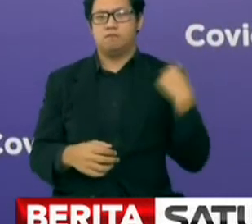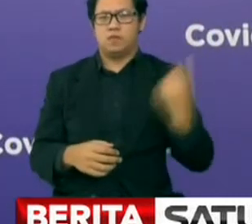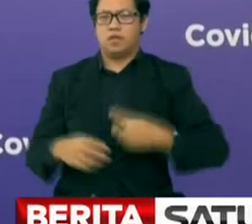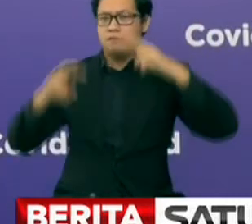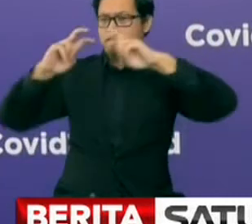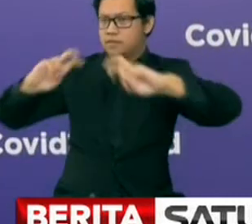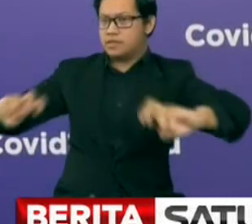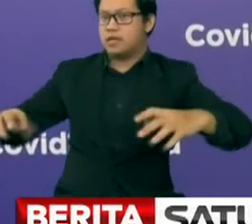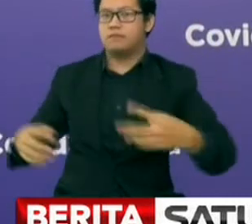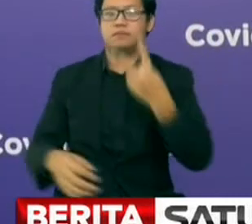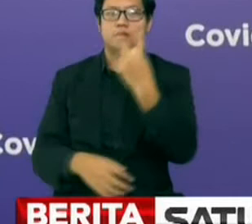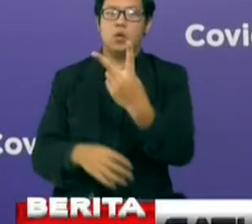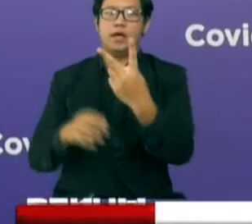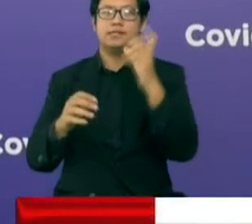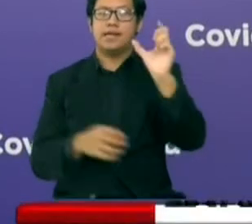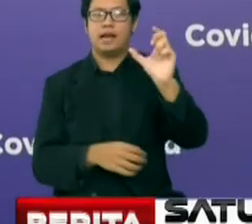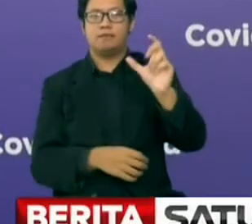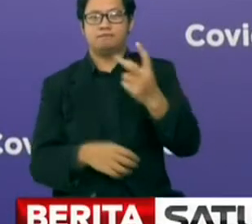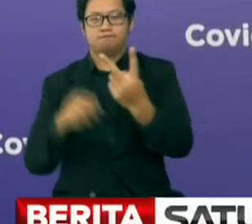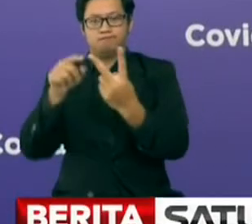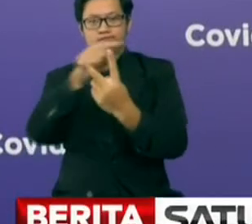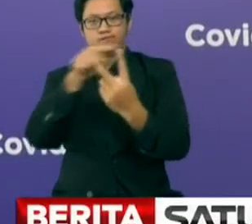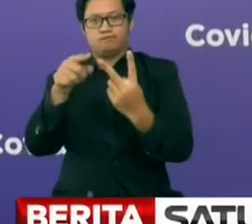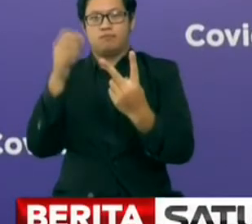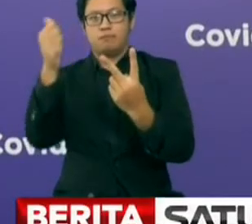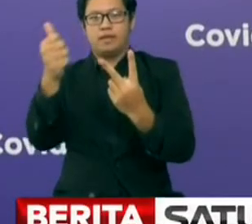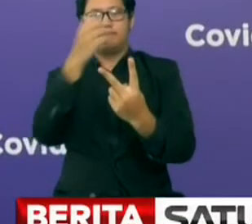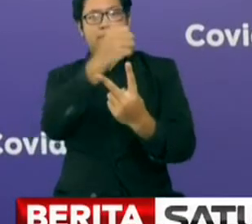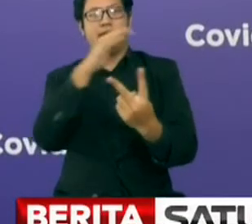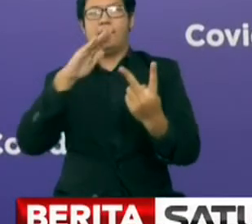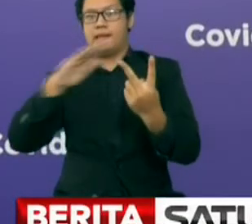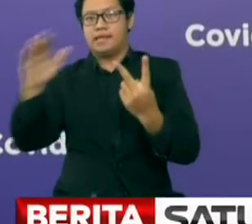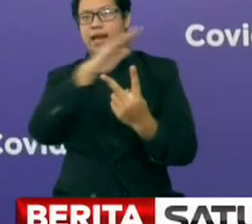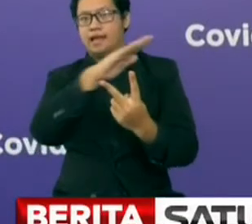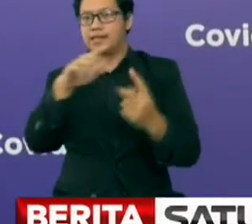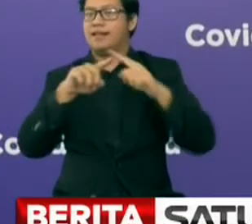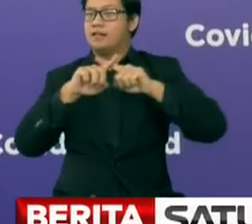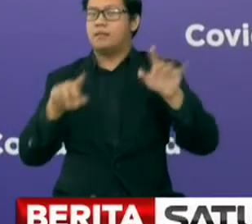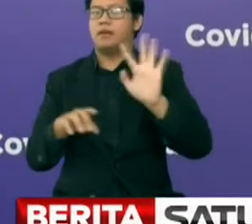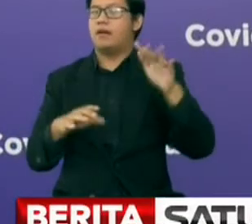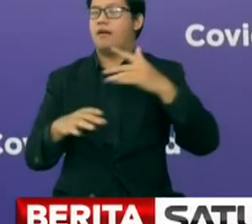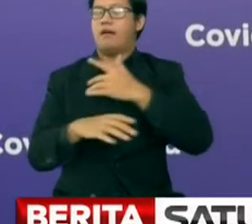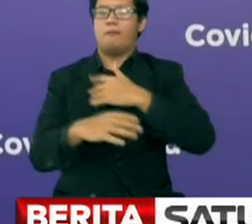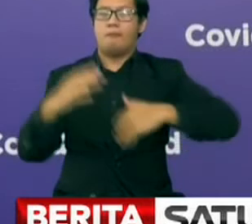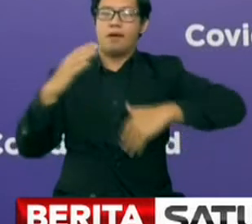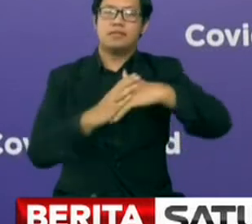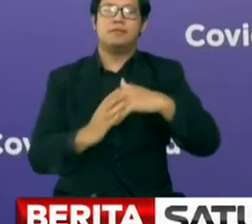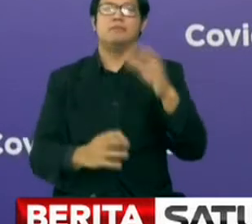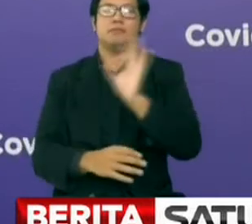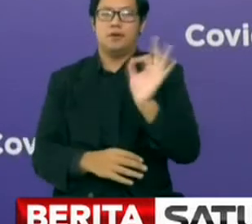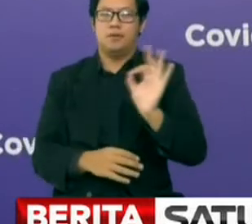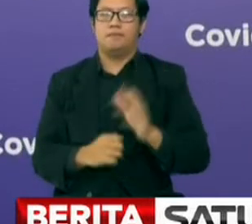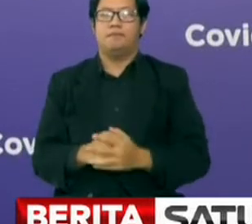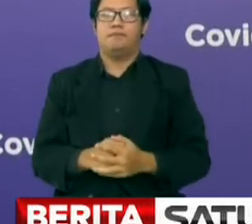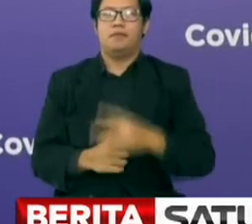dengan dua metode dan semuanya sudah berjalan dengan baik meskipun belum sepenuhnya maksimal dua